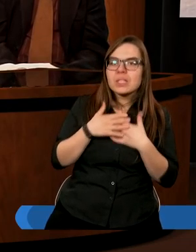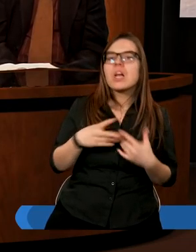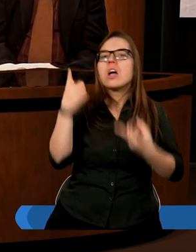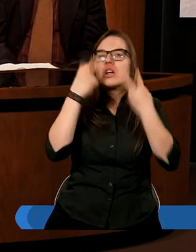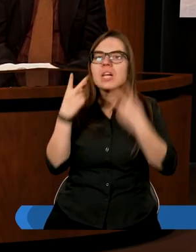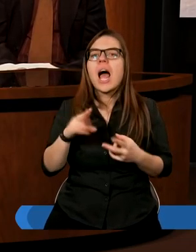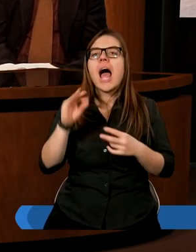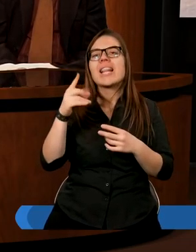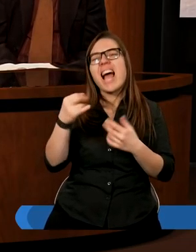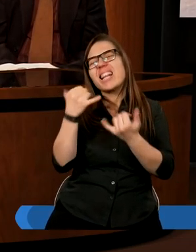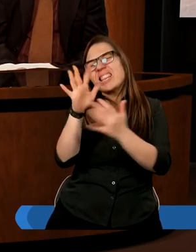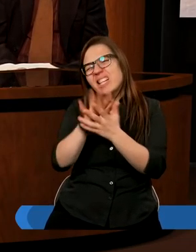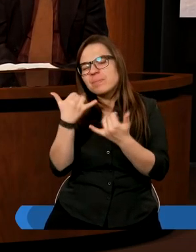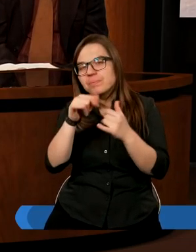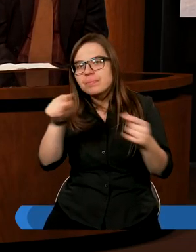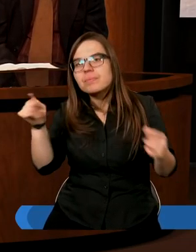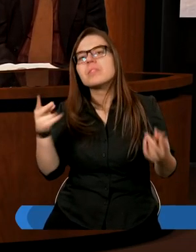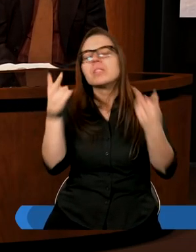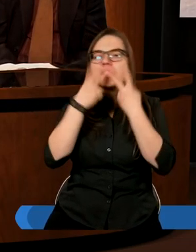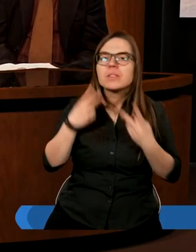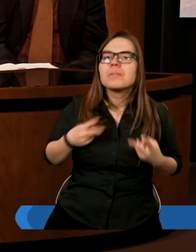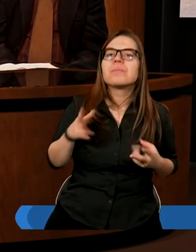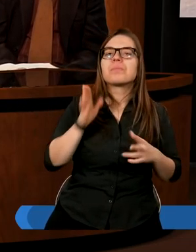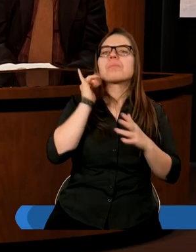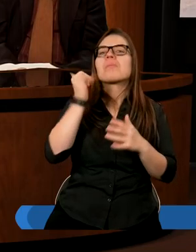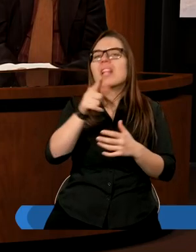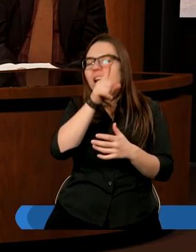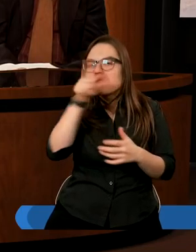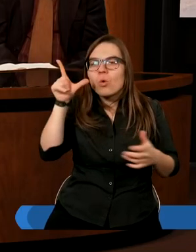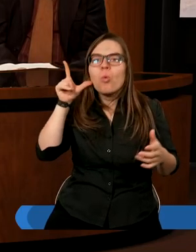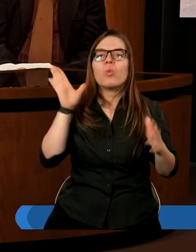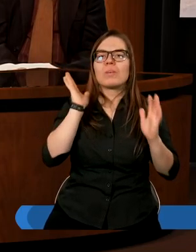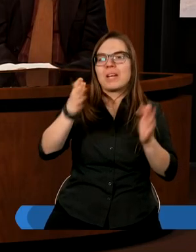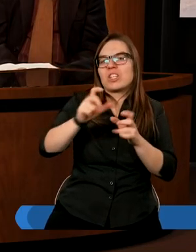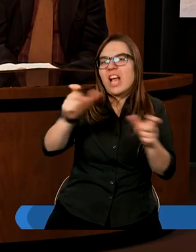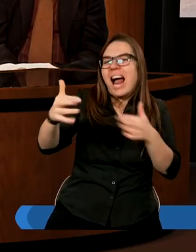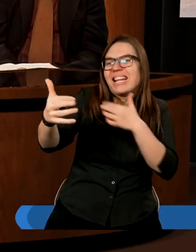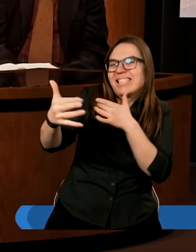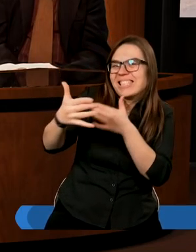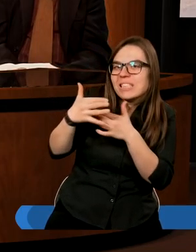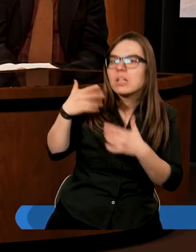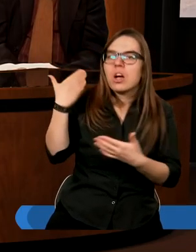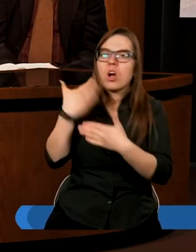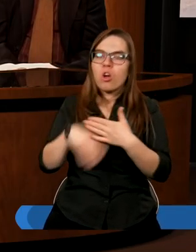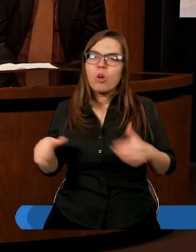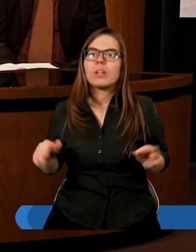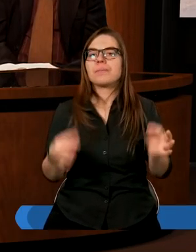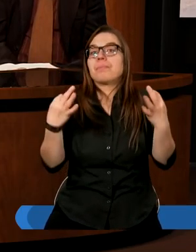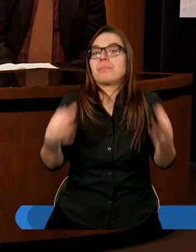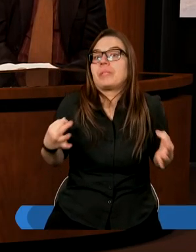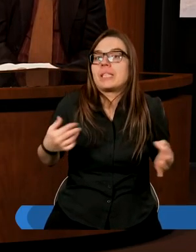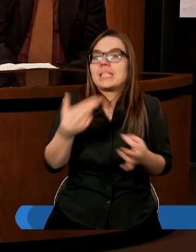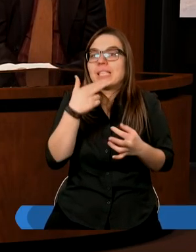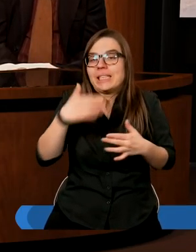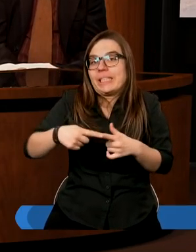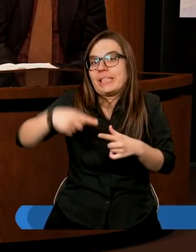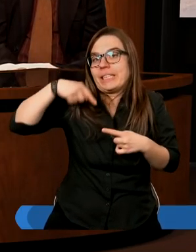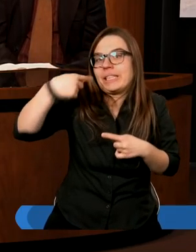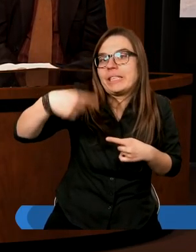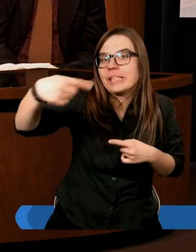Esterka czytała jacy ludzie będą w czasie końca no i na ten temat będziemy w